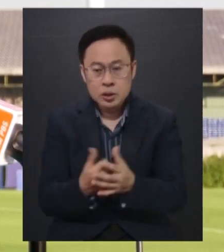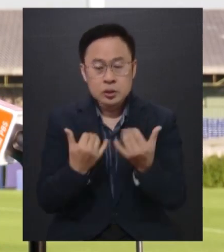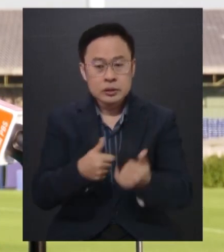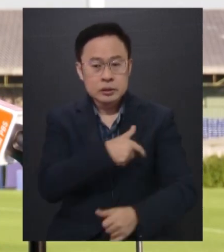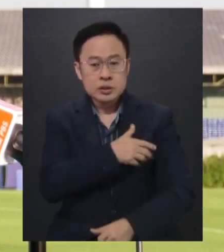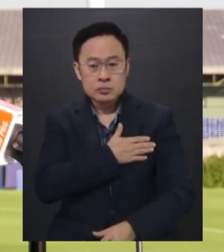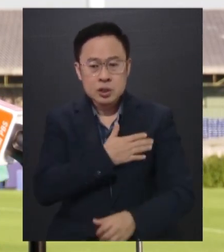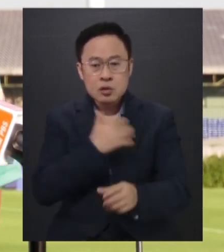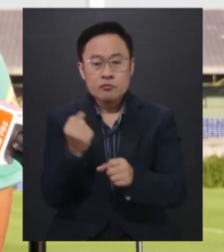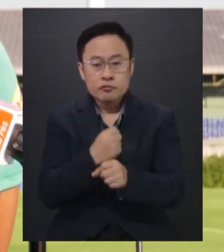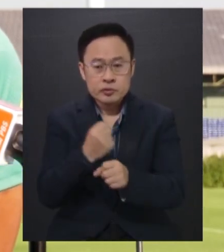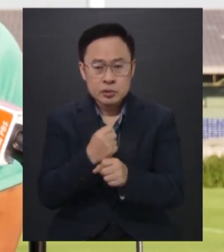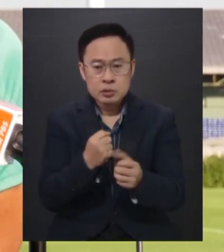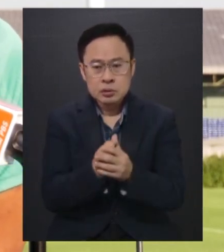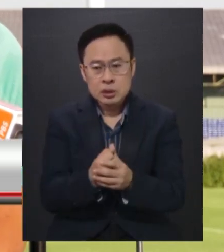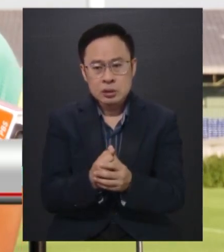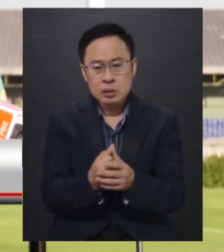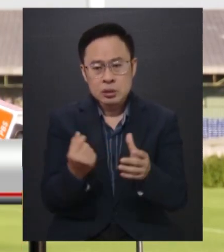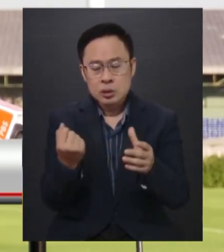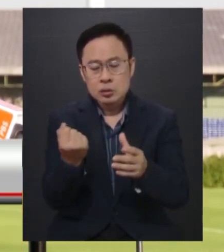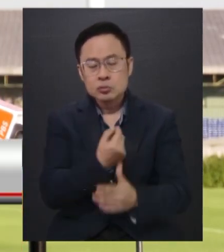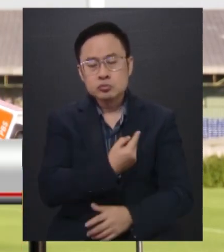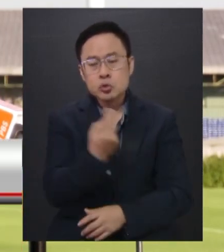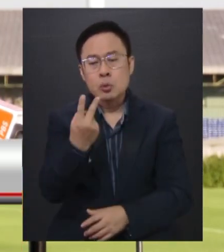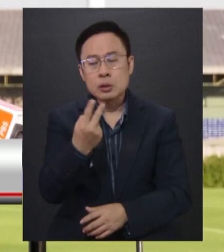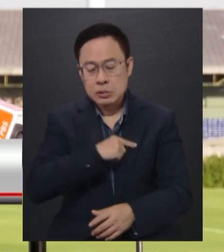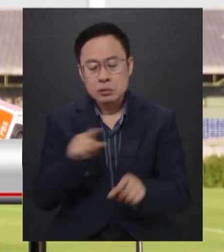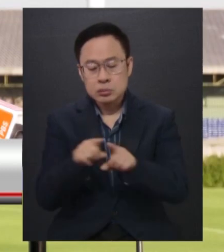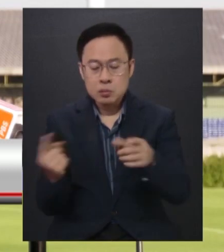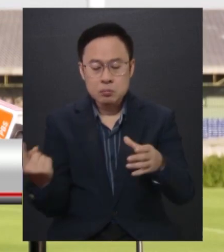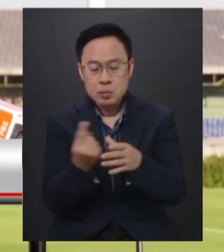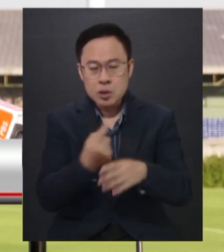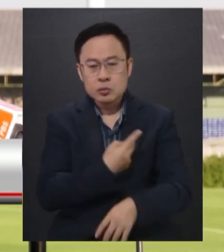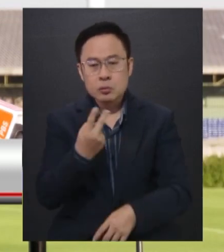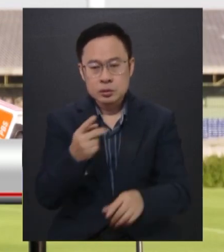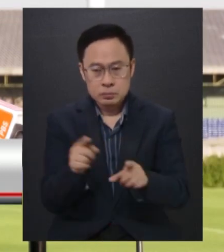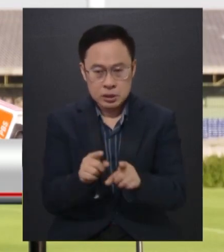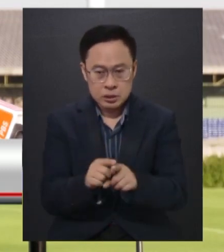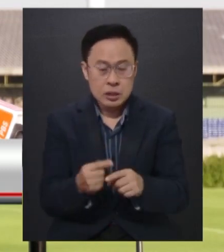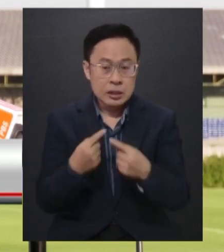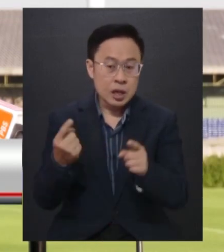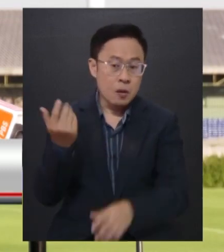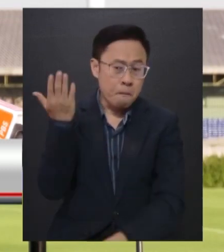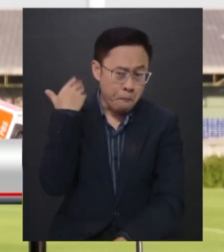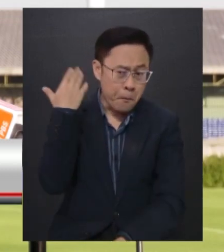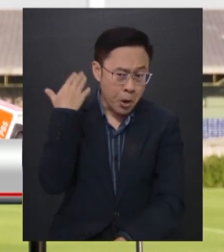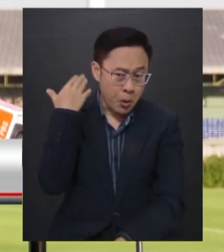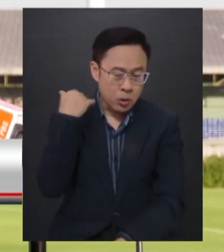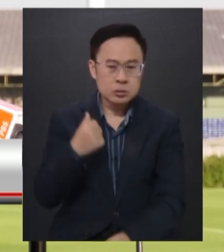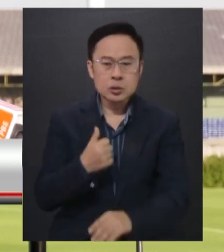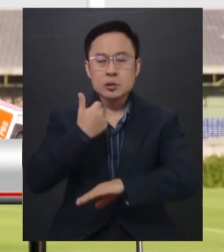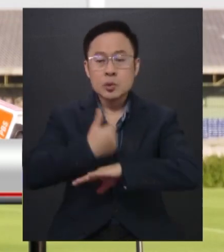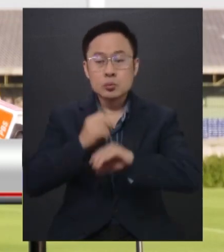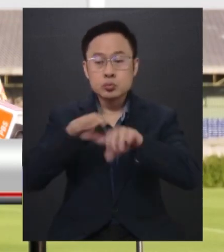ชาติก็ตัวผมเองก็เพิ่งพิ่งมาได้ 2-3ครั้ง 2-3วันเองแต่ถ้าย้อนไปเมื่อตอนที่ได้ร่วมซ้อมกับกับโค้ชตอน